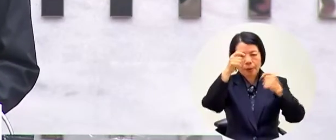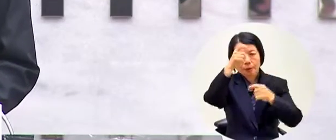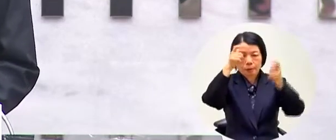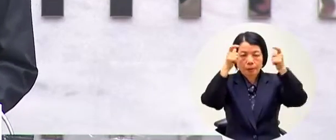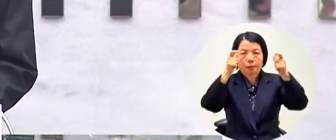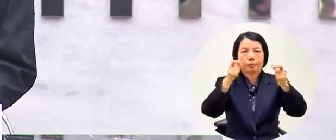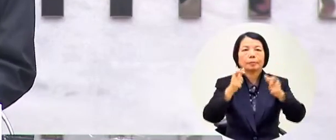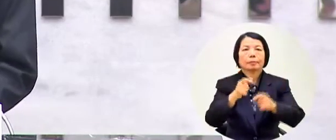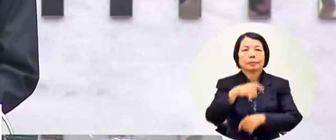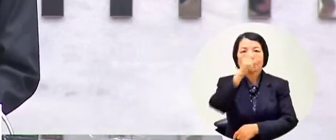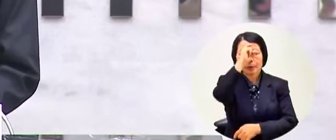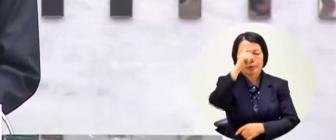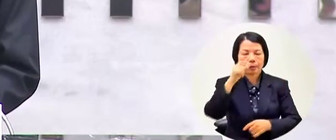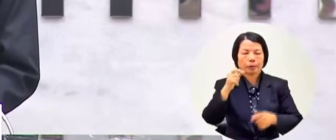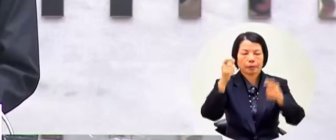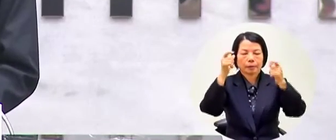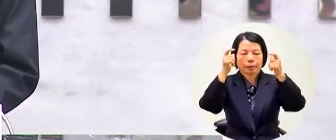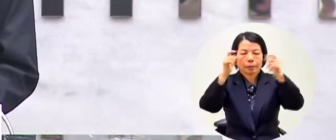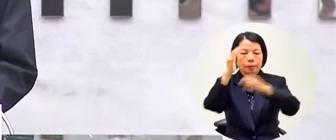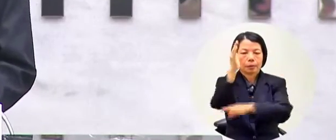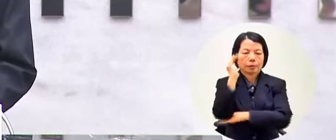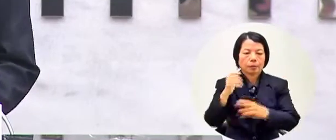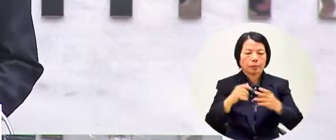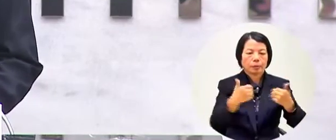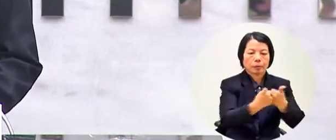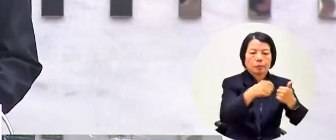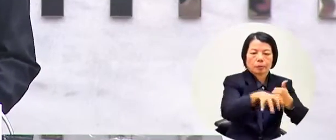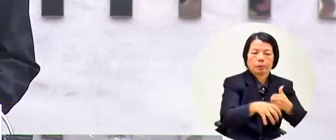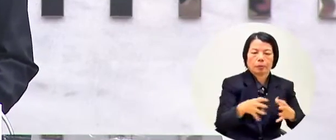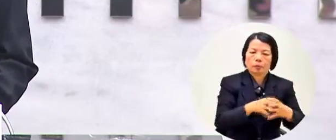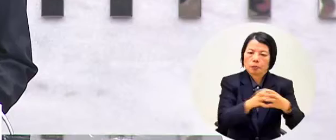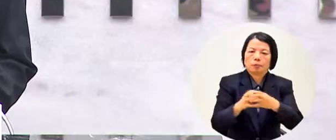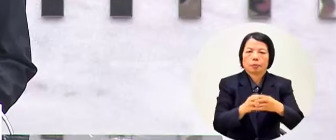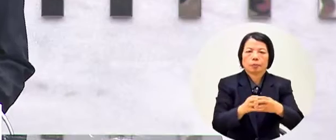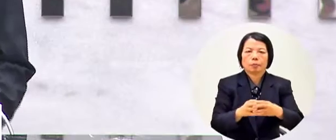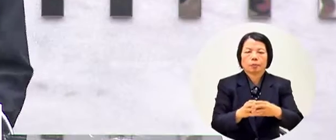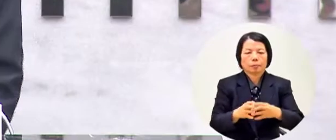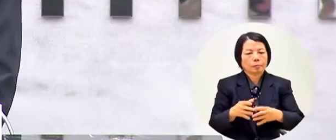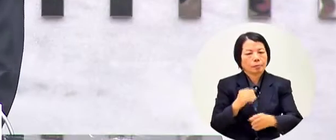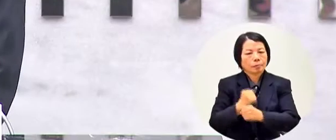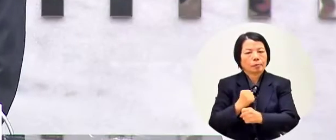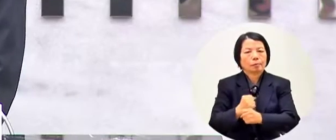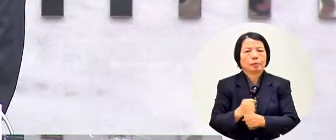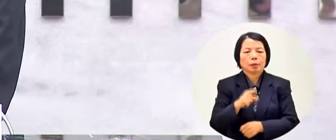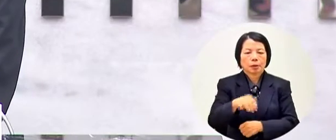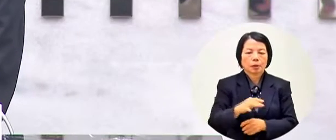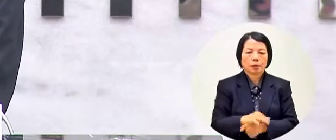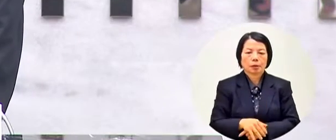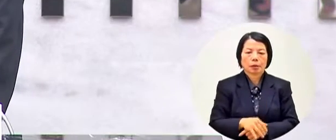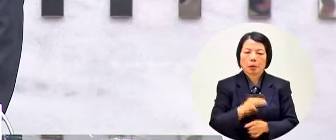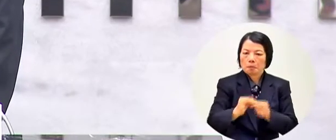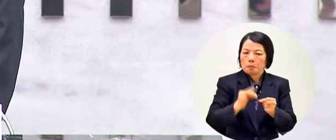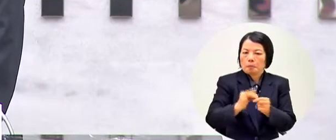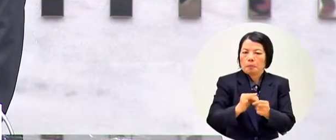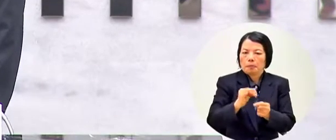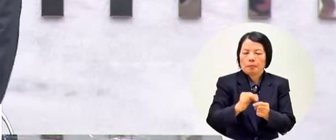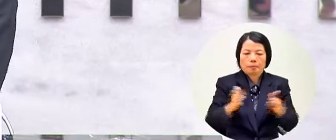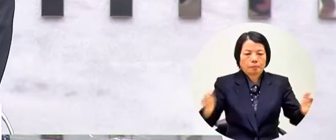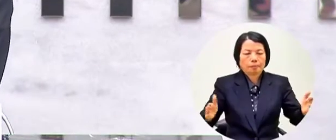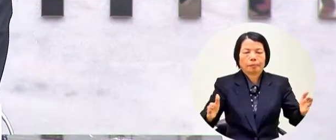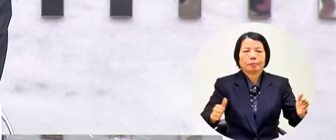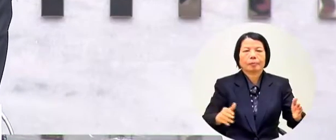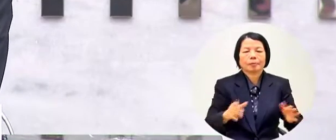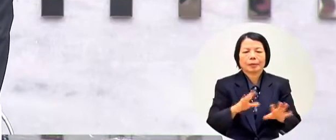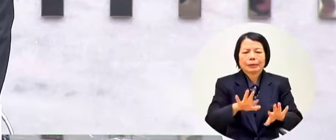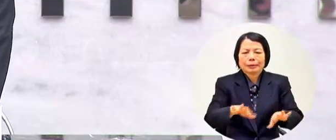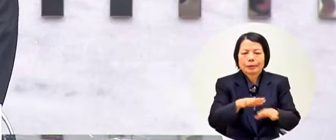会能够紧密的团结，这是高雄百年来难得发展的机会。最近